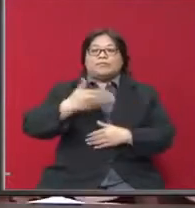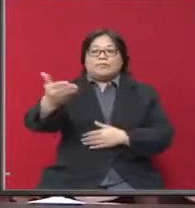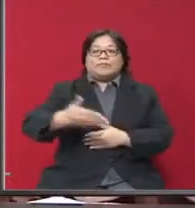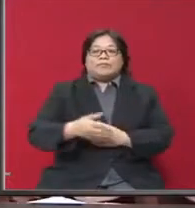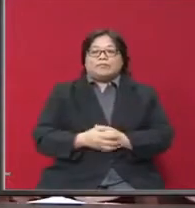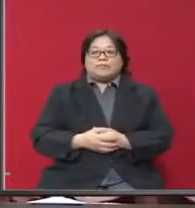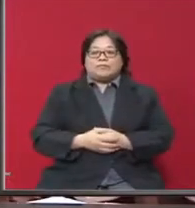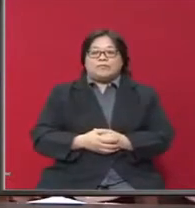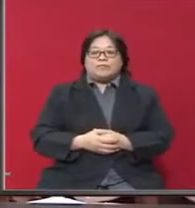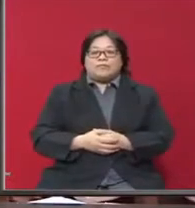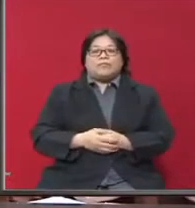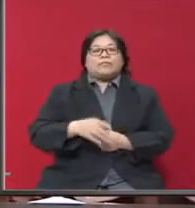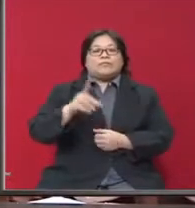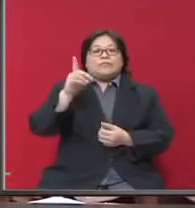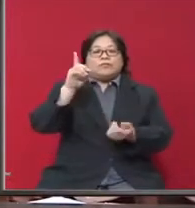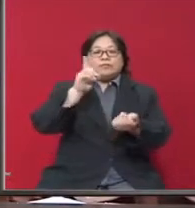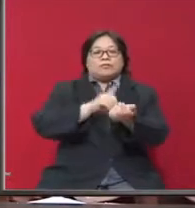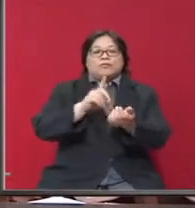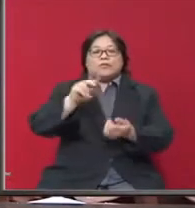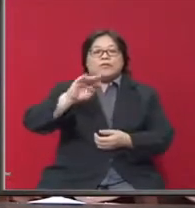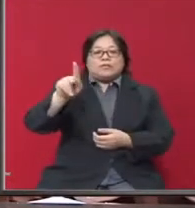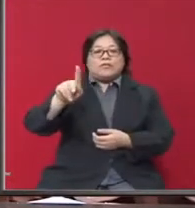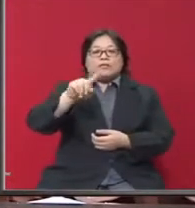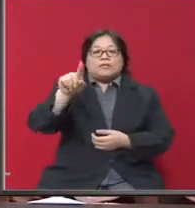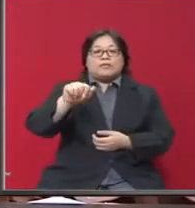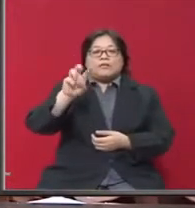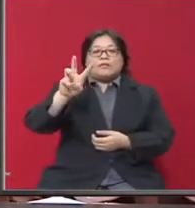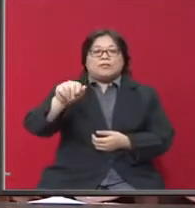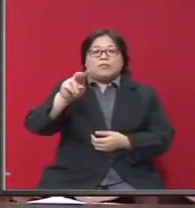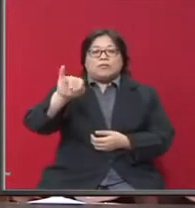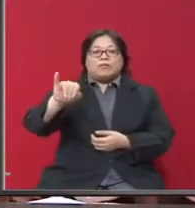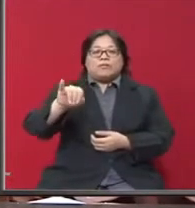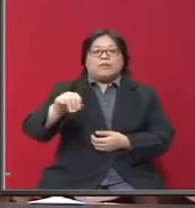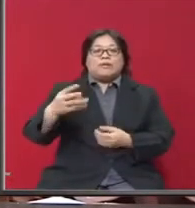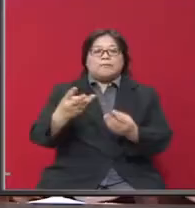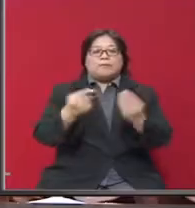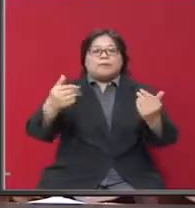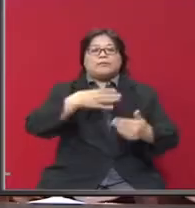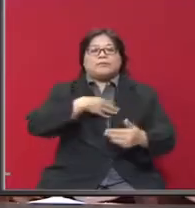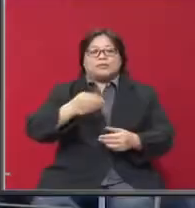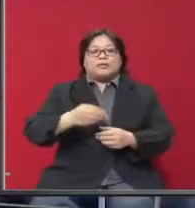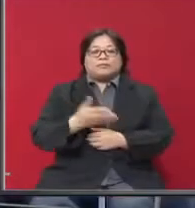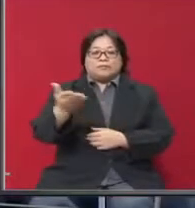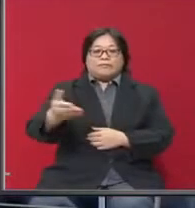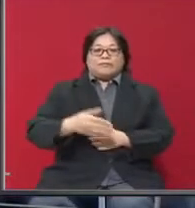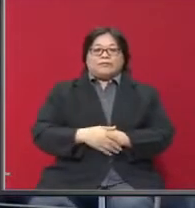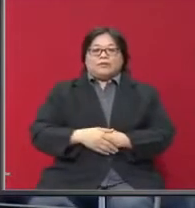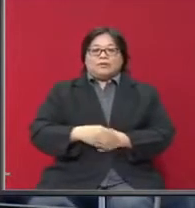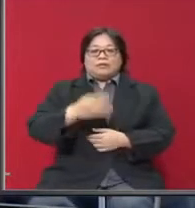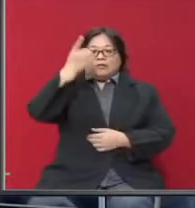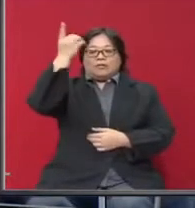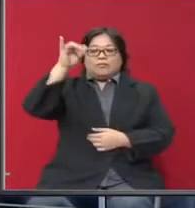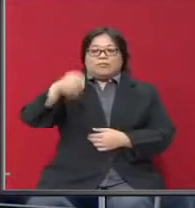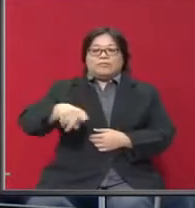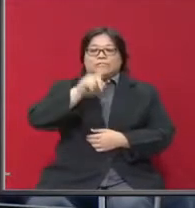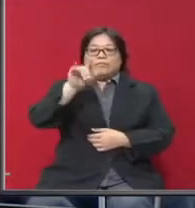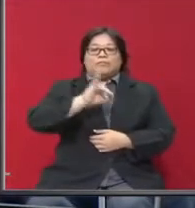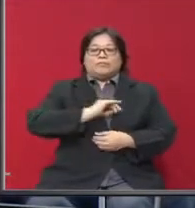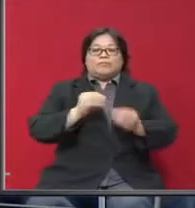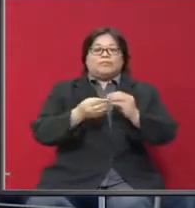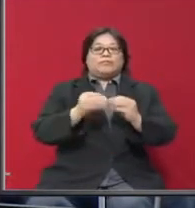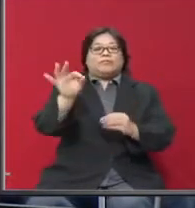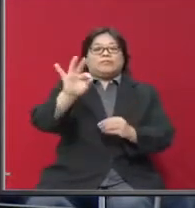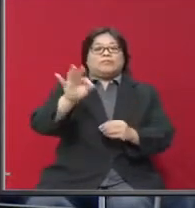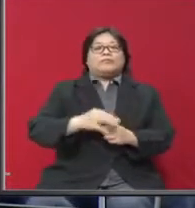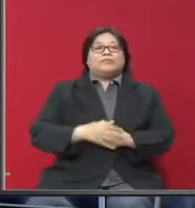punya Brahma dog teknik Muhammad s.a.w. bin Haji Saleh Pasir Putih detik yang dipertua soal dan